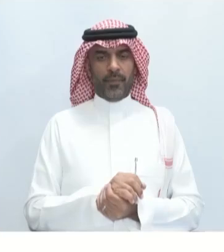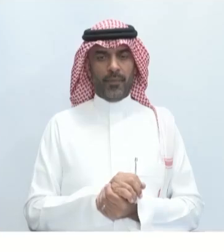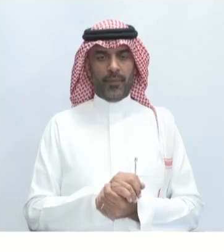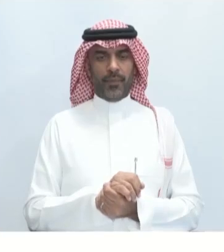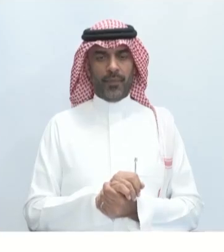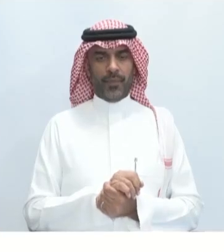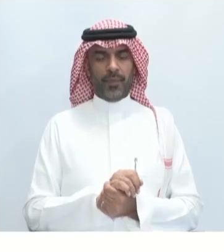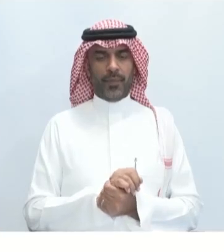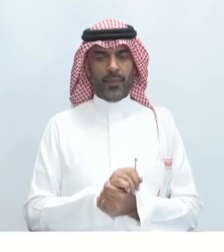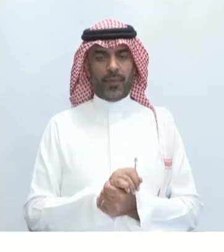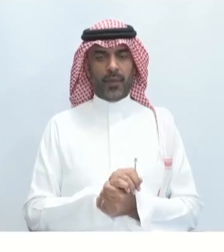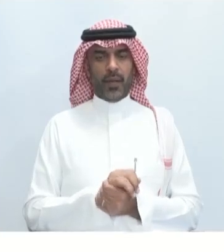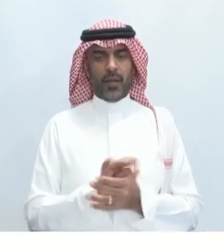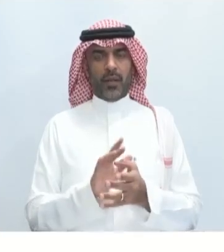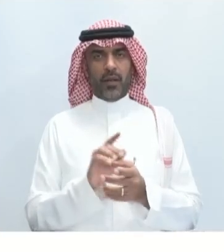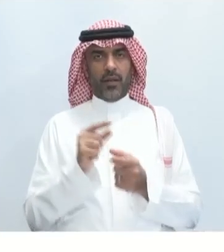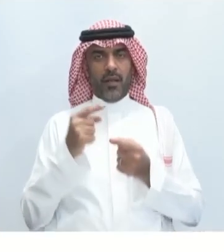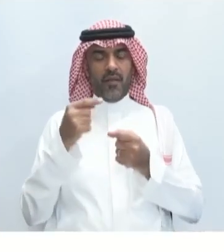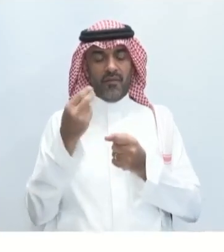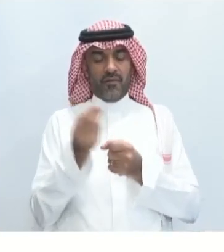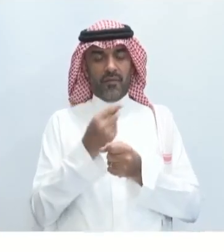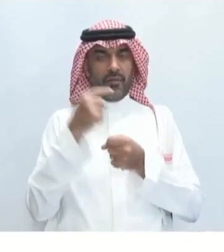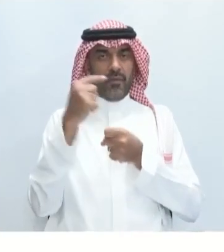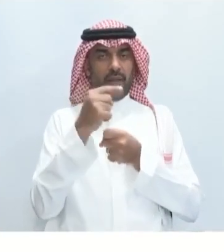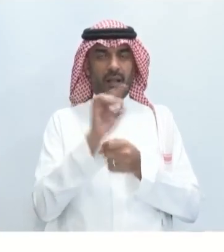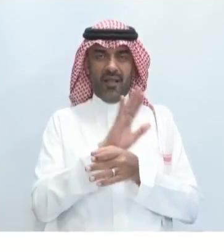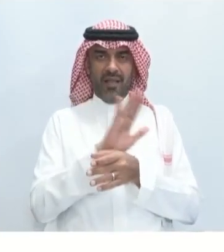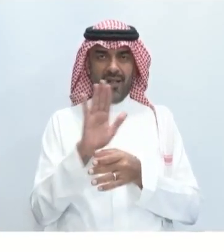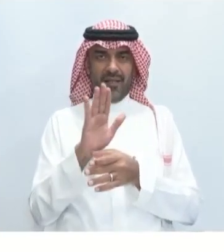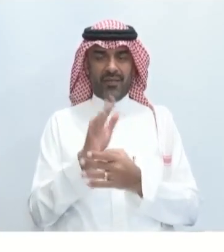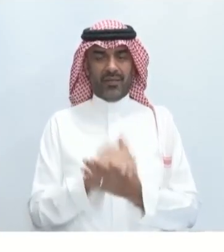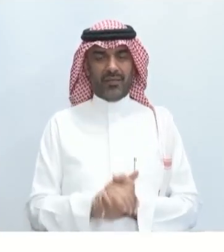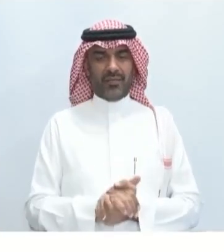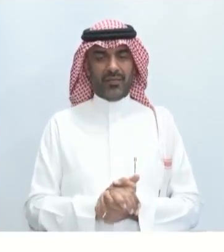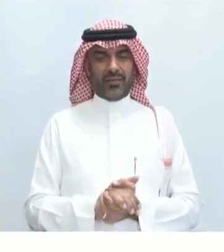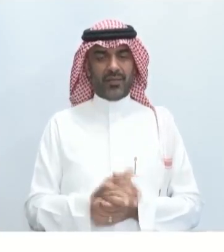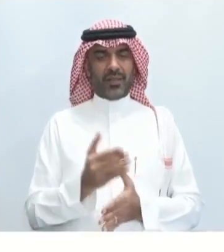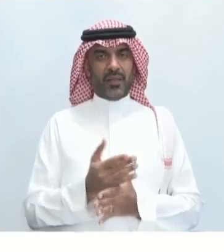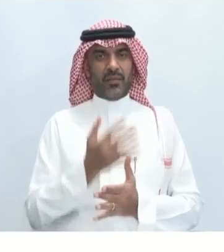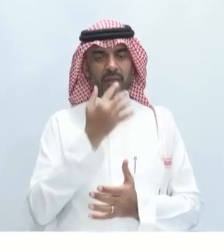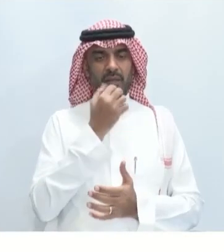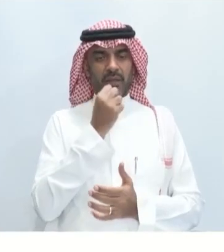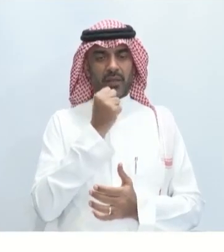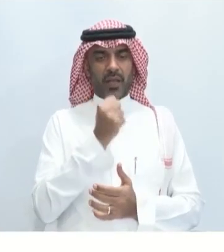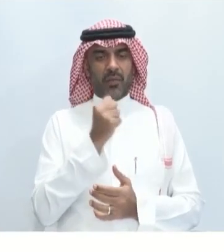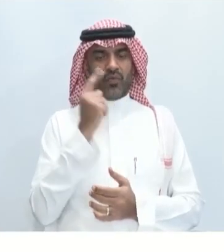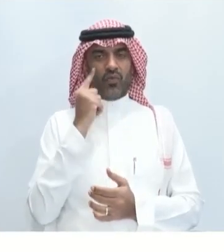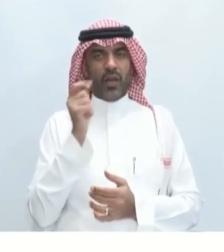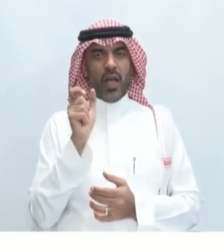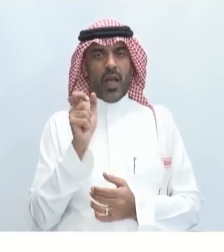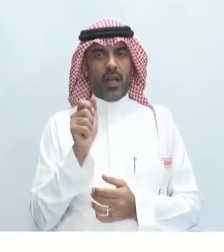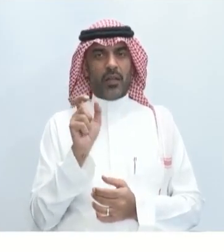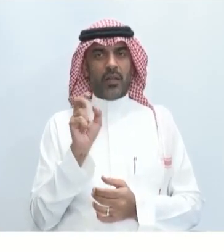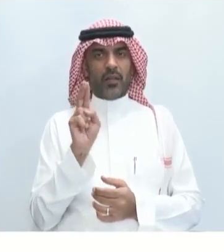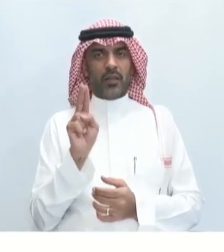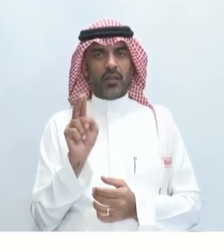الفتحه على اخر الفعل المضارع المعتل الاخر بالالف لماذا لصعوبه نطقها ان